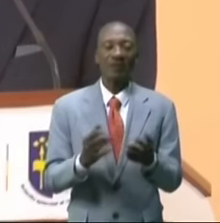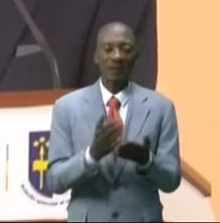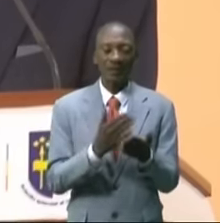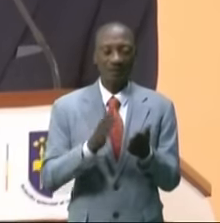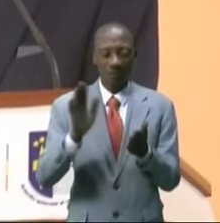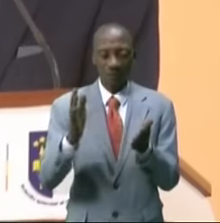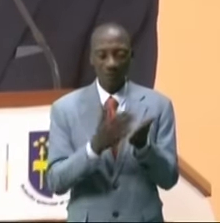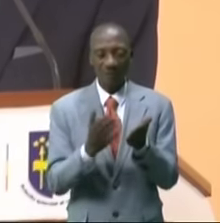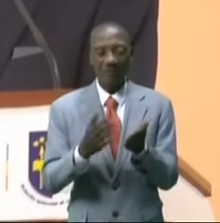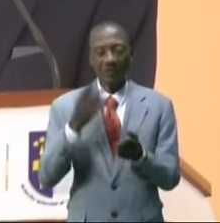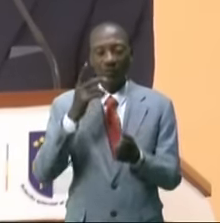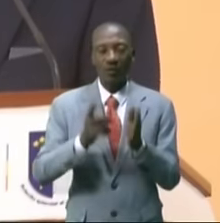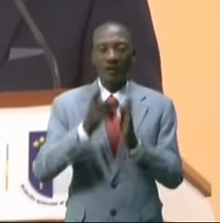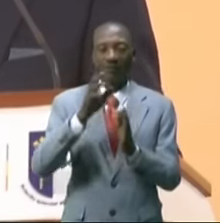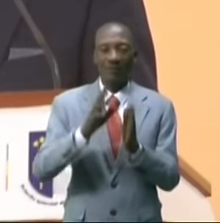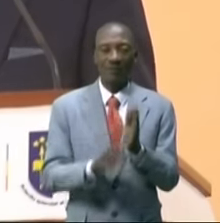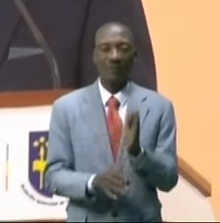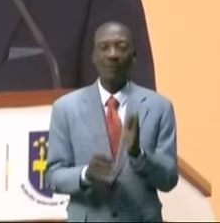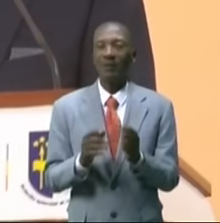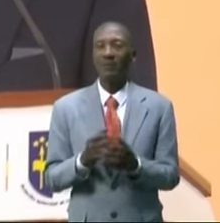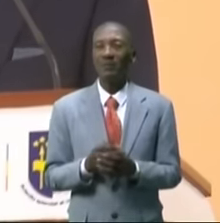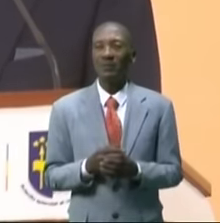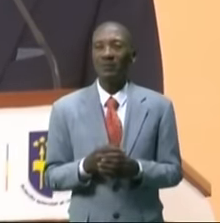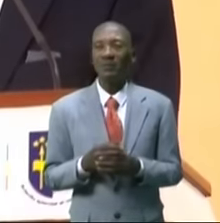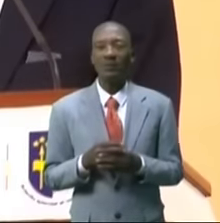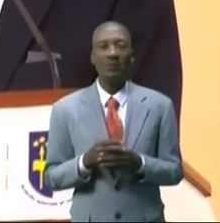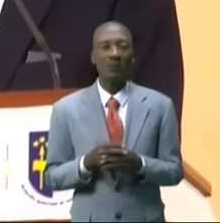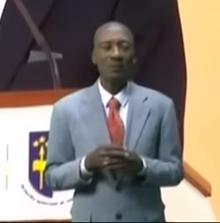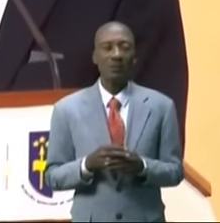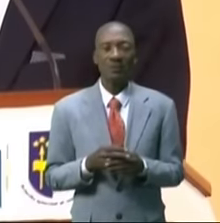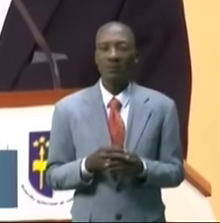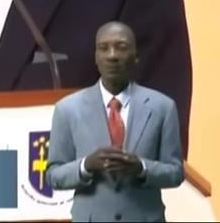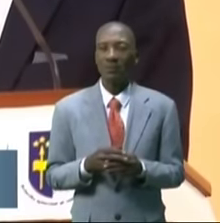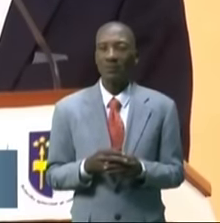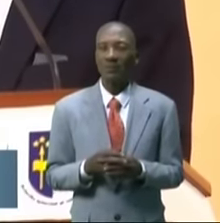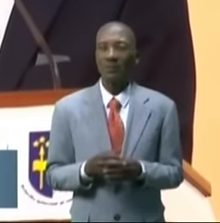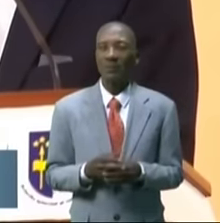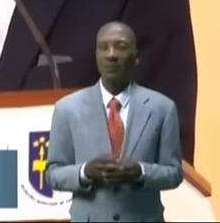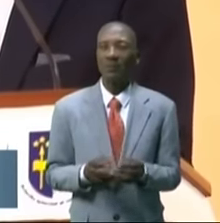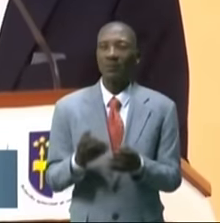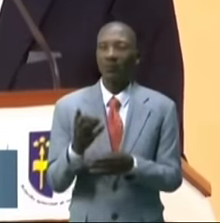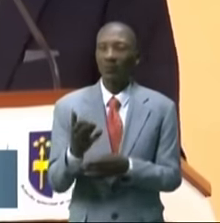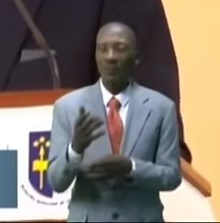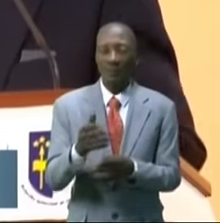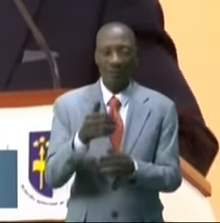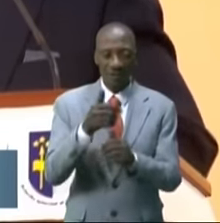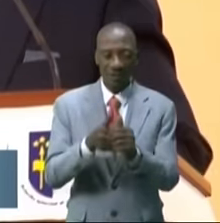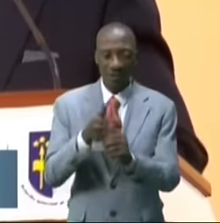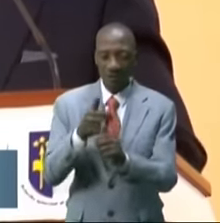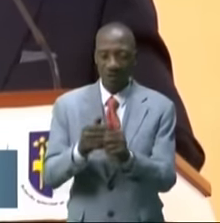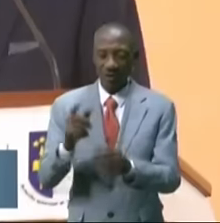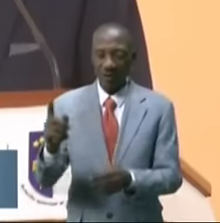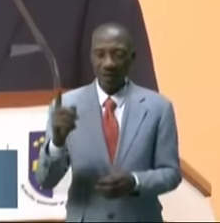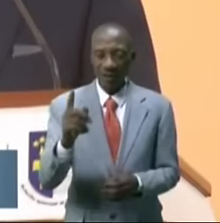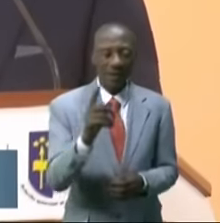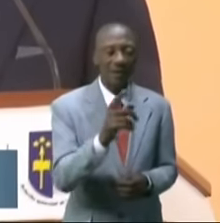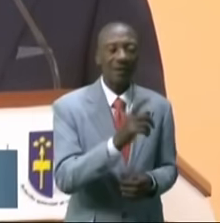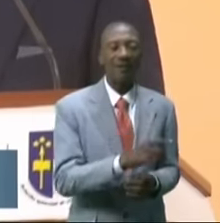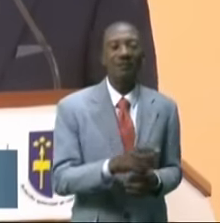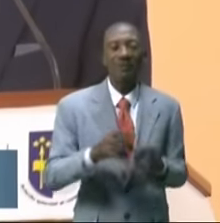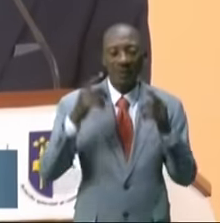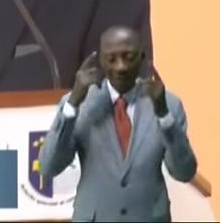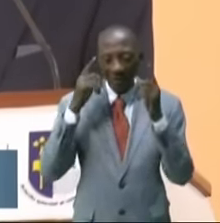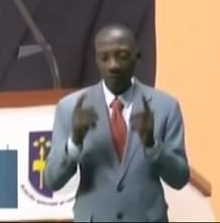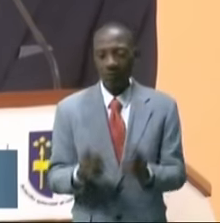multiples potentialités. L'histoire de la RDC demande à chacun d'entre nous un apport, selon